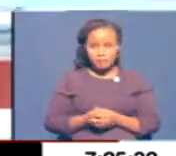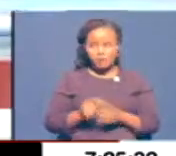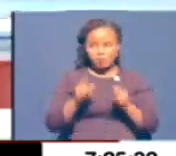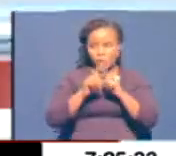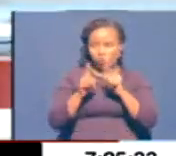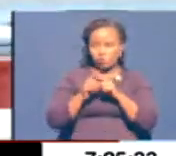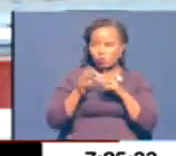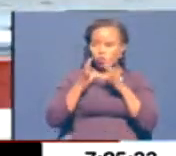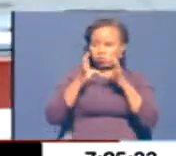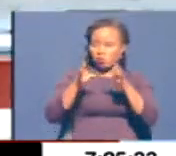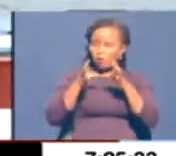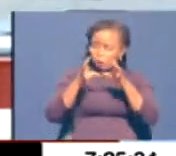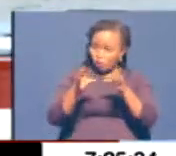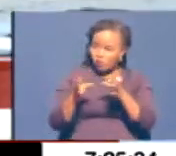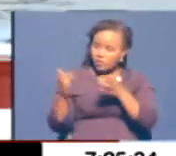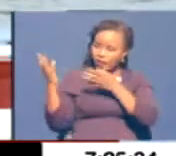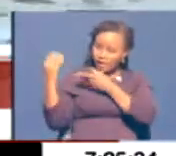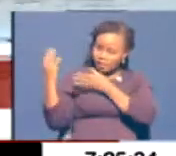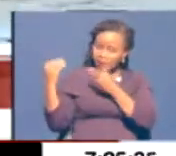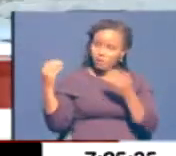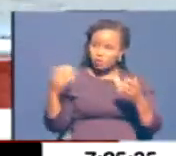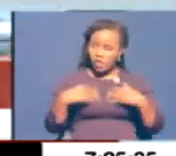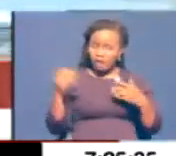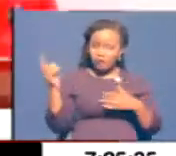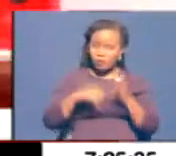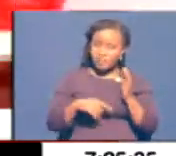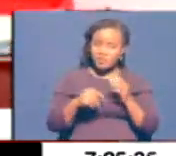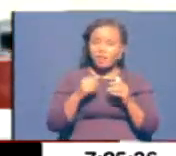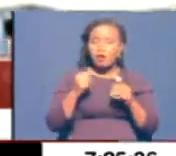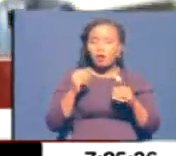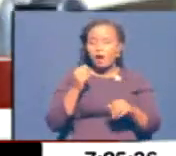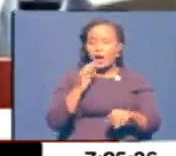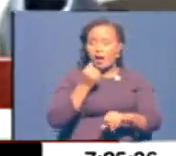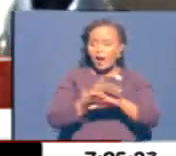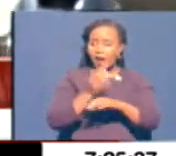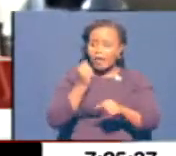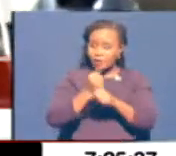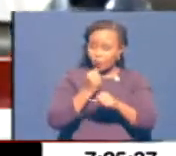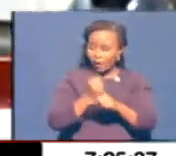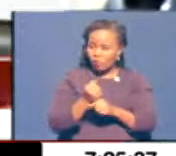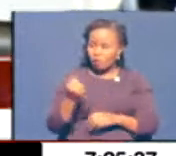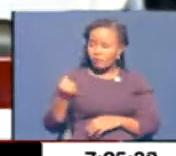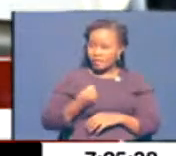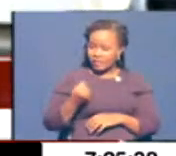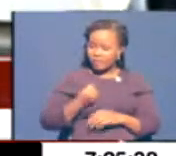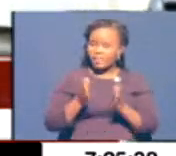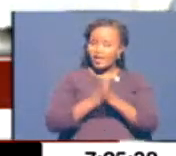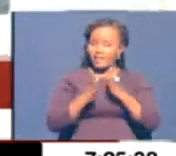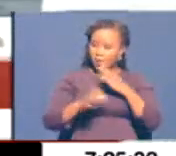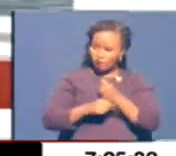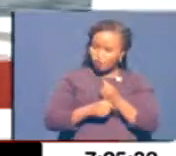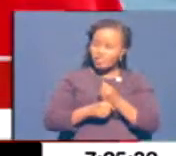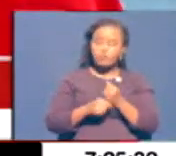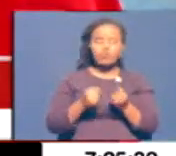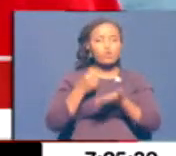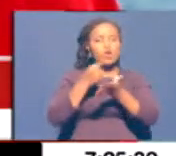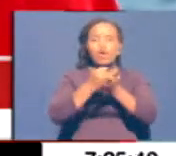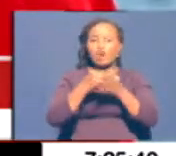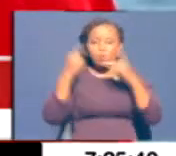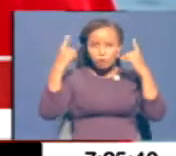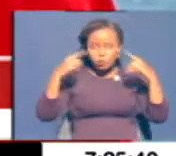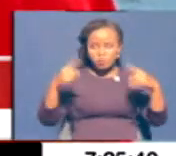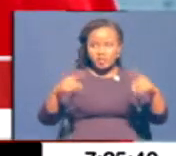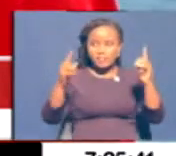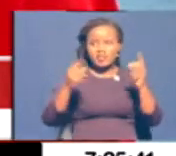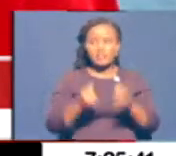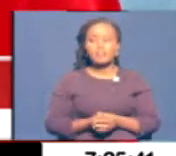Kendagor ana matumaini kuwa bidii yake Asia na kujiamini kutamwezesha kufanya mambo hapa Tokyo.